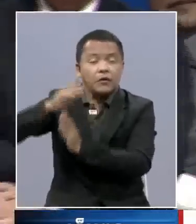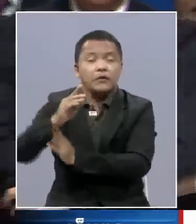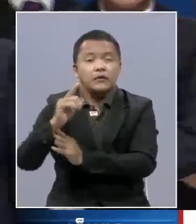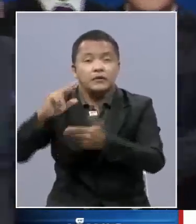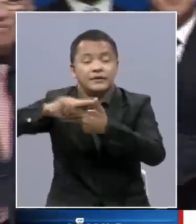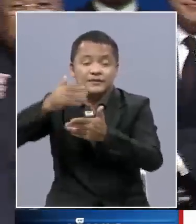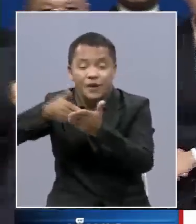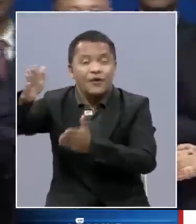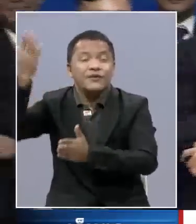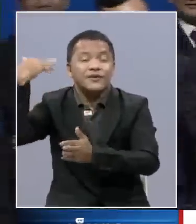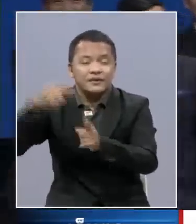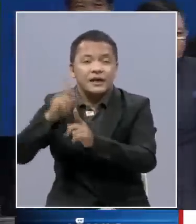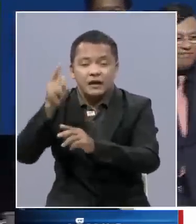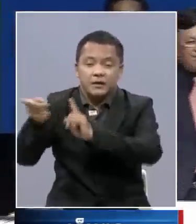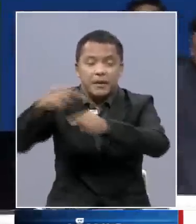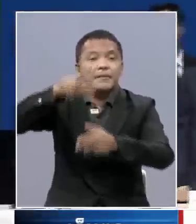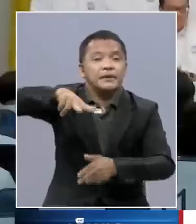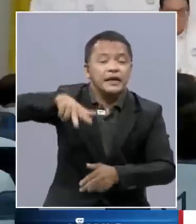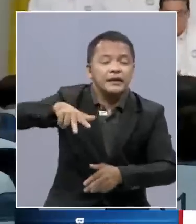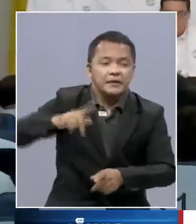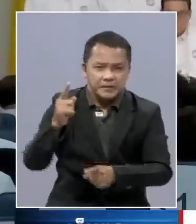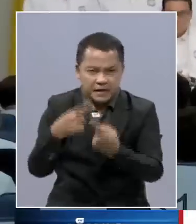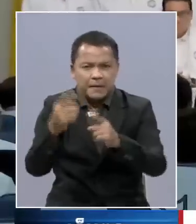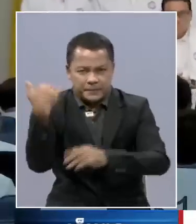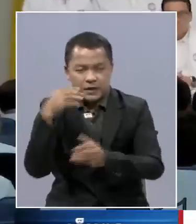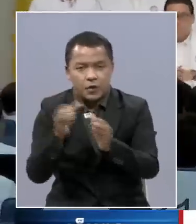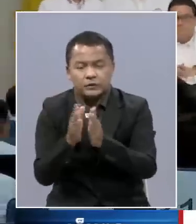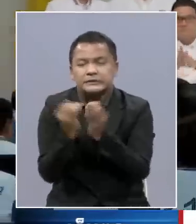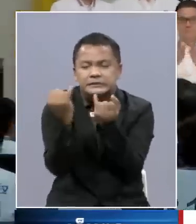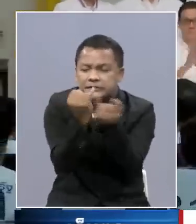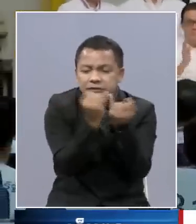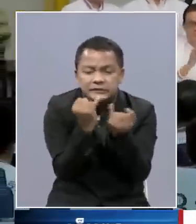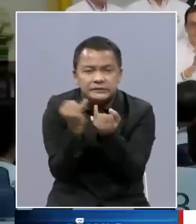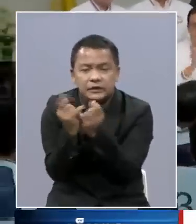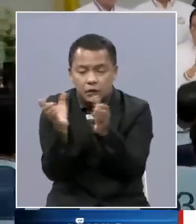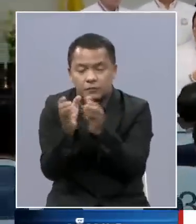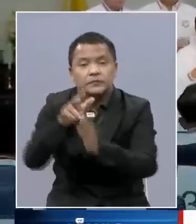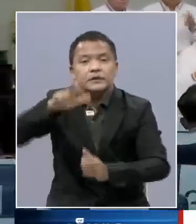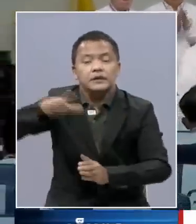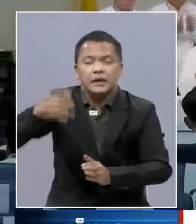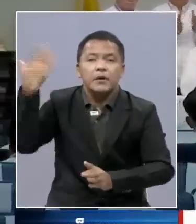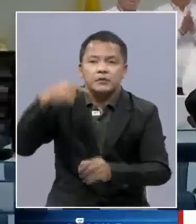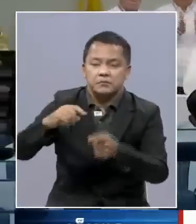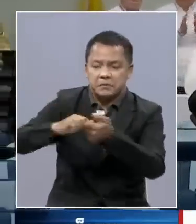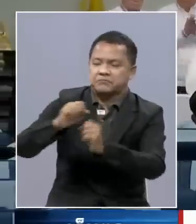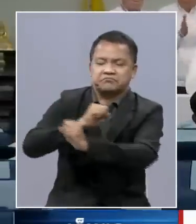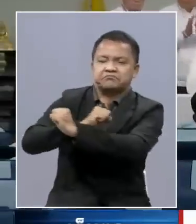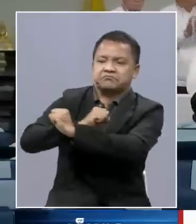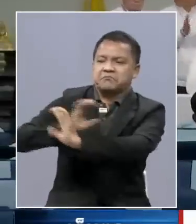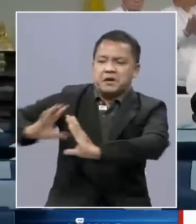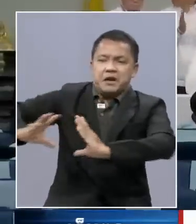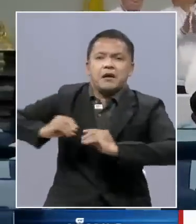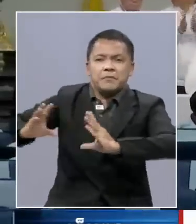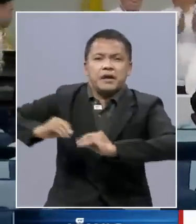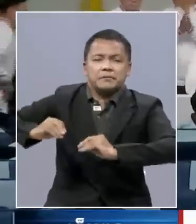ก็มีกระแสข่าวนะครับว่าเดี๋ยวจะกลับไปเพื่อไทยแม้จะเป็นคนกันเองทั้งนั้นเนี่ยแต่ภายในพรรคเพื่อไทยตอนนั้นมีแรงต้านออกมาค่อนข้างห